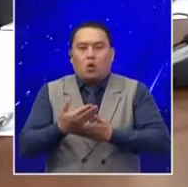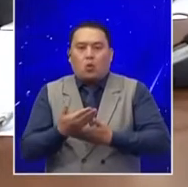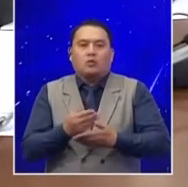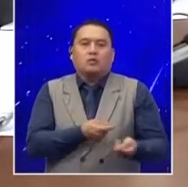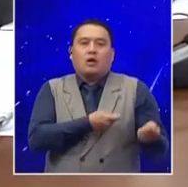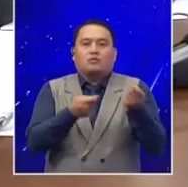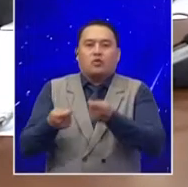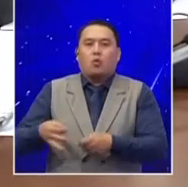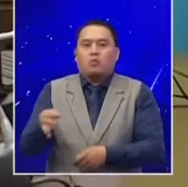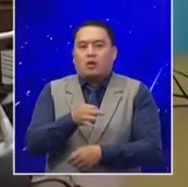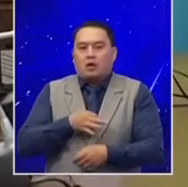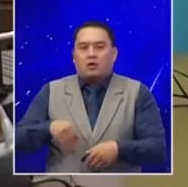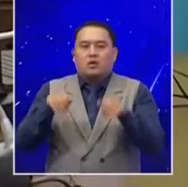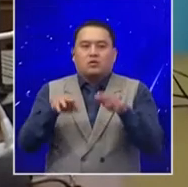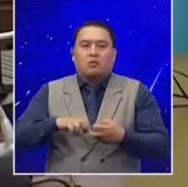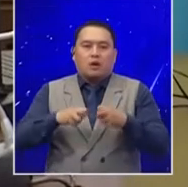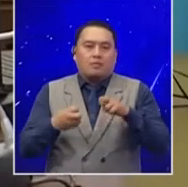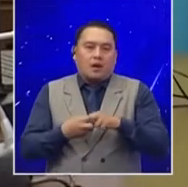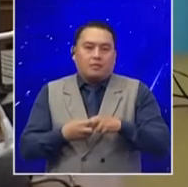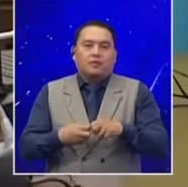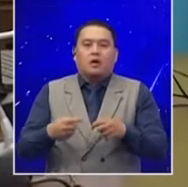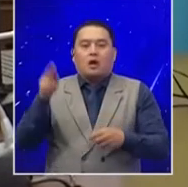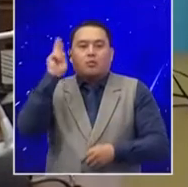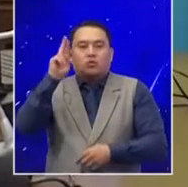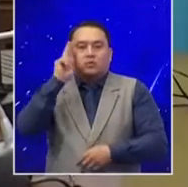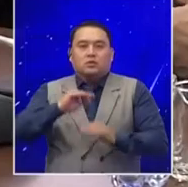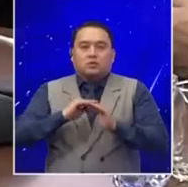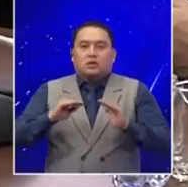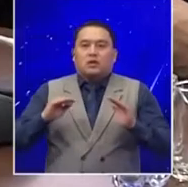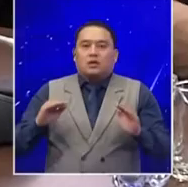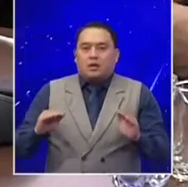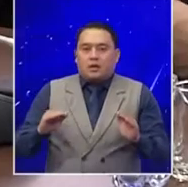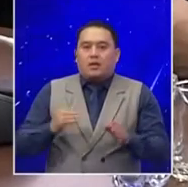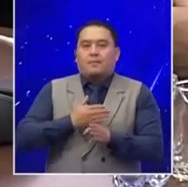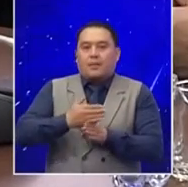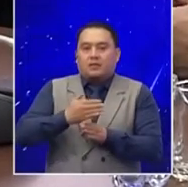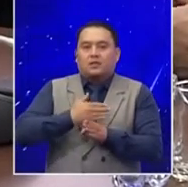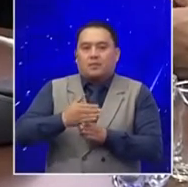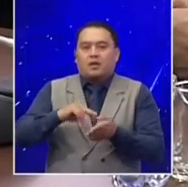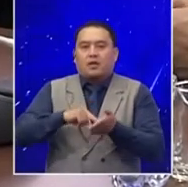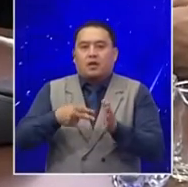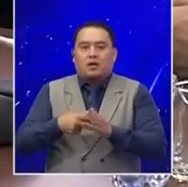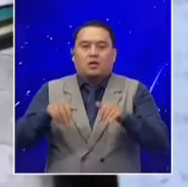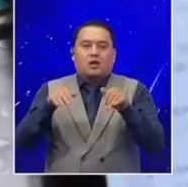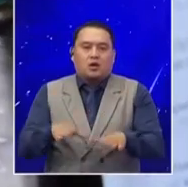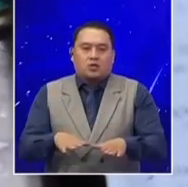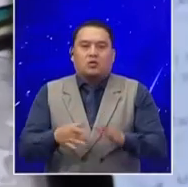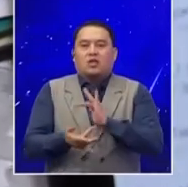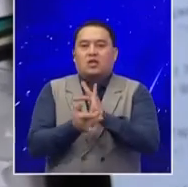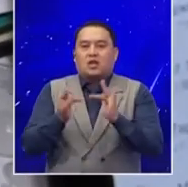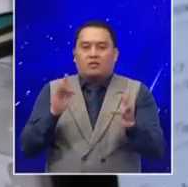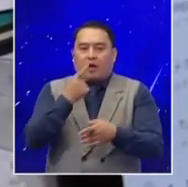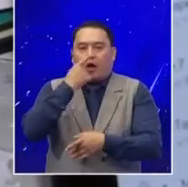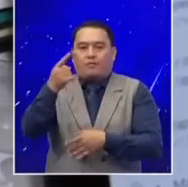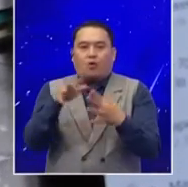компьютеров доставлено в область для решения проблемы дистанционного обучения детей. Планомерно решается и доступность интернета